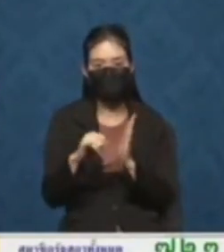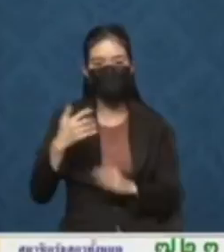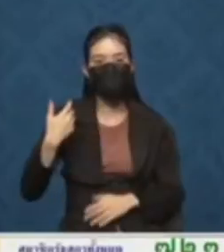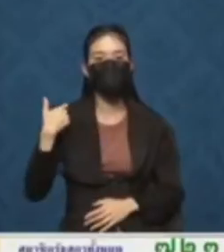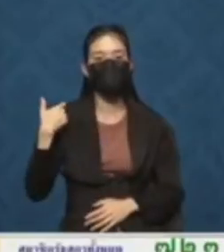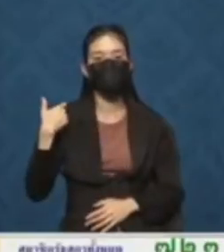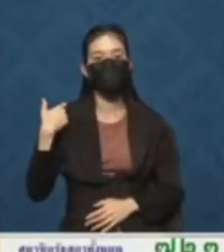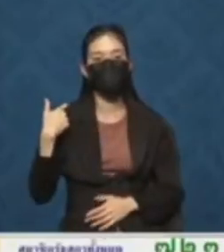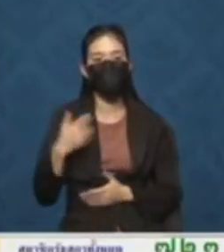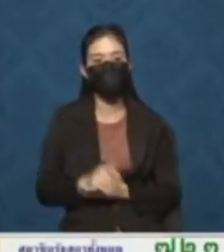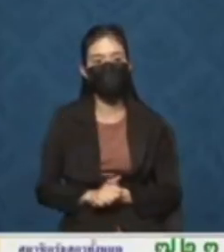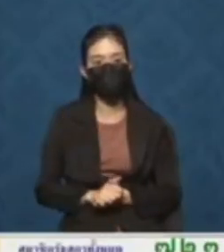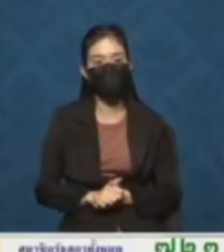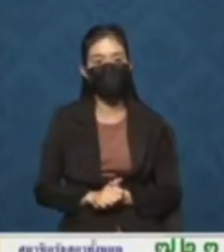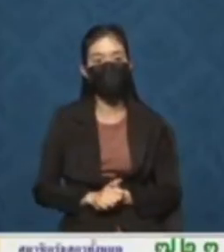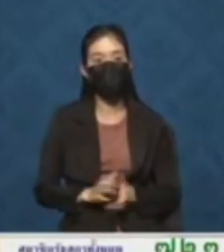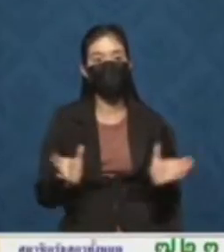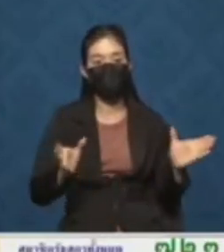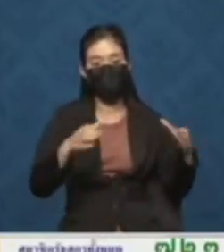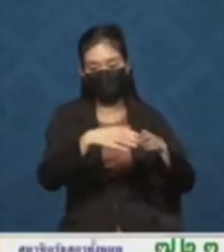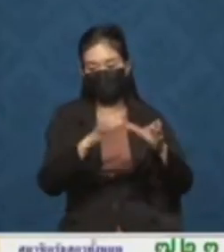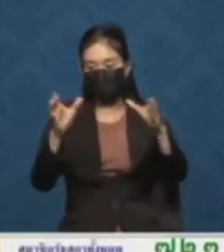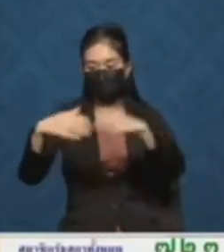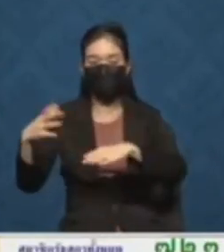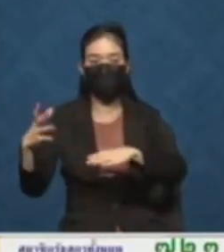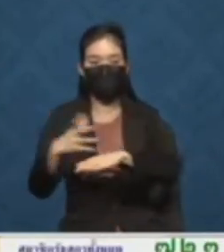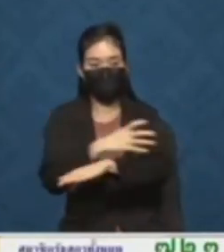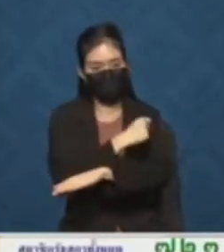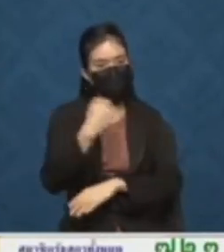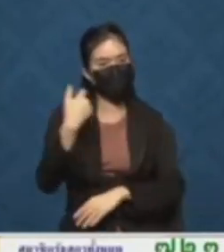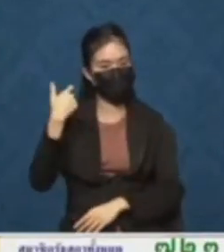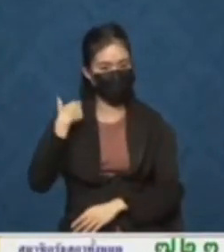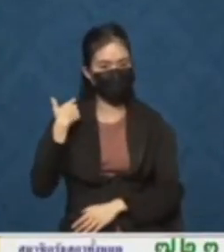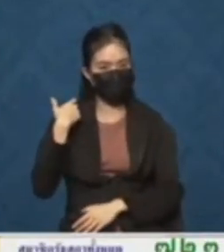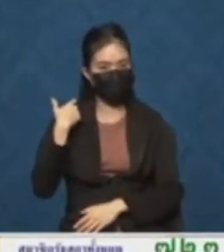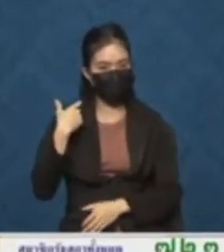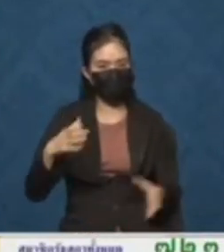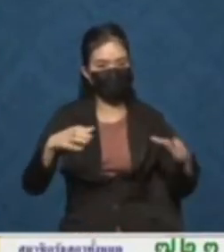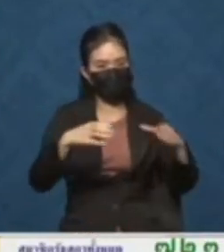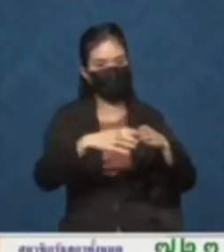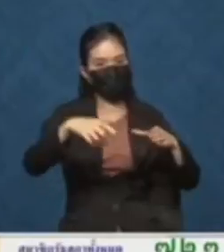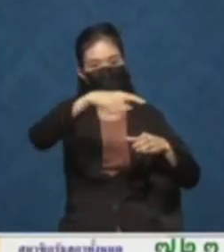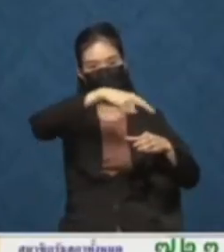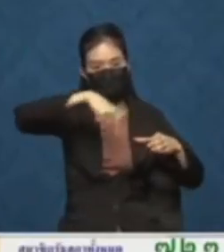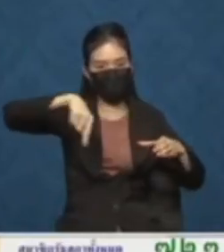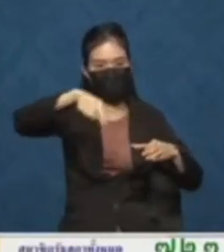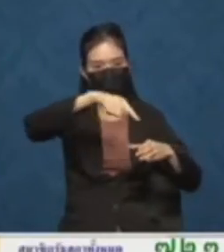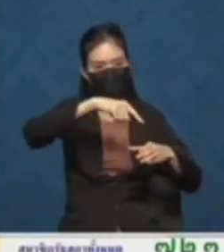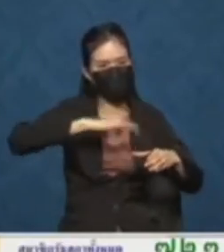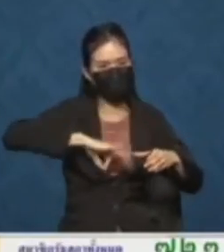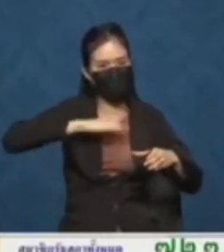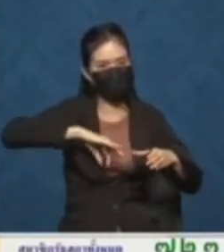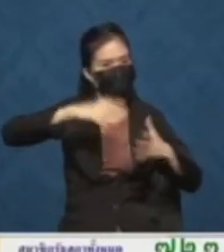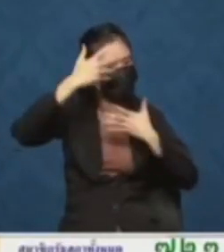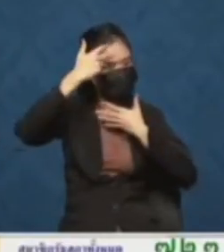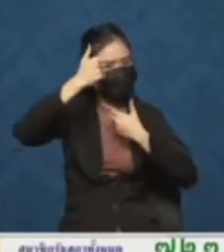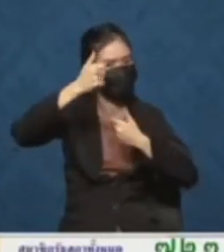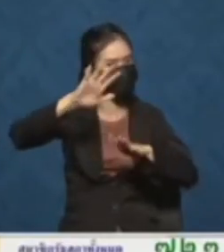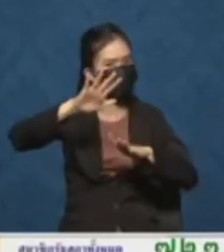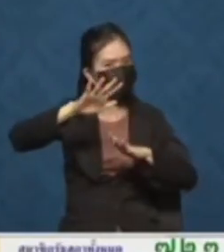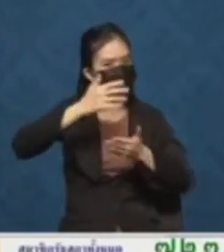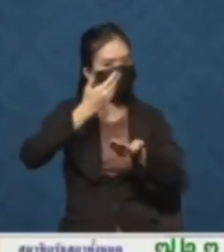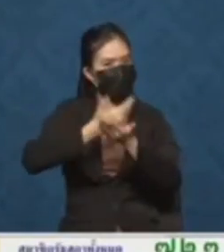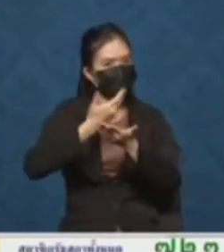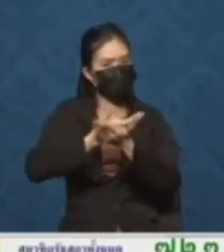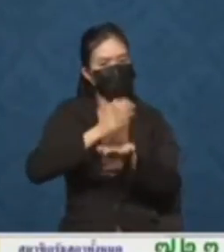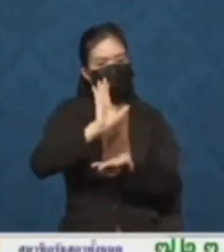บางพรรคการเมืองส่วนใหญ่ไม่ใช่ส่วนใหญ่ครับจำนวนหนึ่งเลยไม่ได้ให้ความสนใจกับเงินของสมาชิก